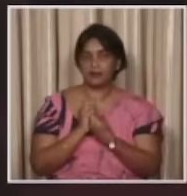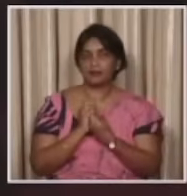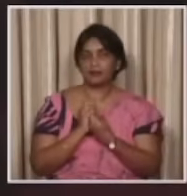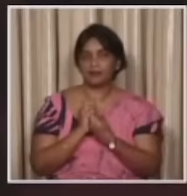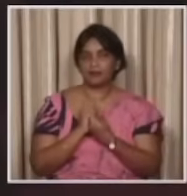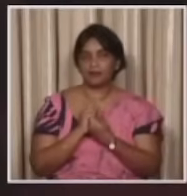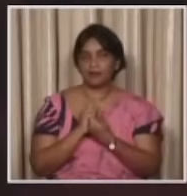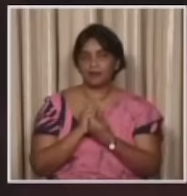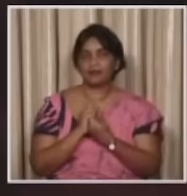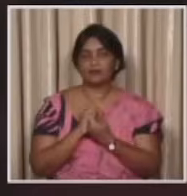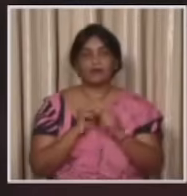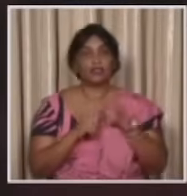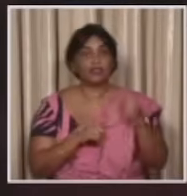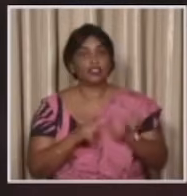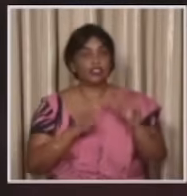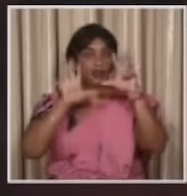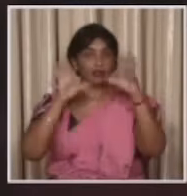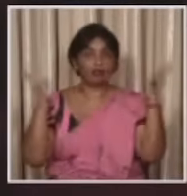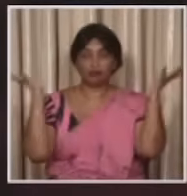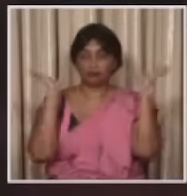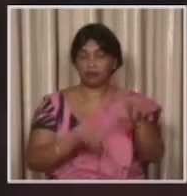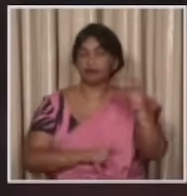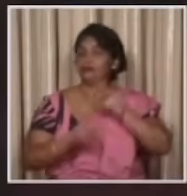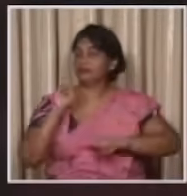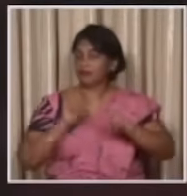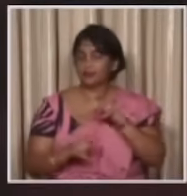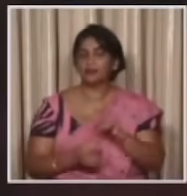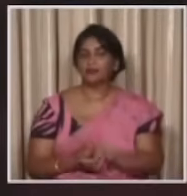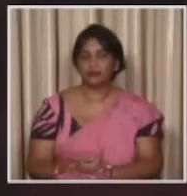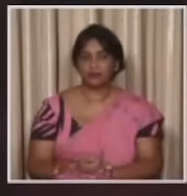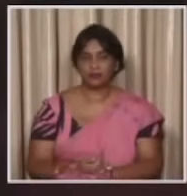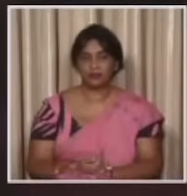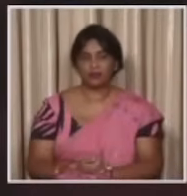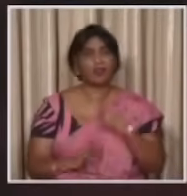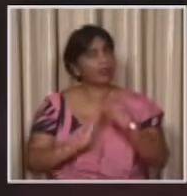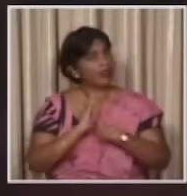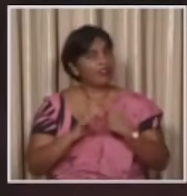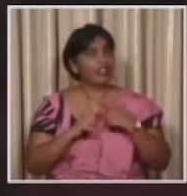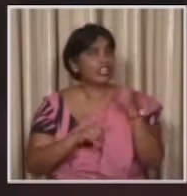පහුගිය දවසේ දැම්මනේ. එන්ජිනේරු 8000ක් ගණන්ල වාඩි කරා කියලා. එන්ජිනේරු ලංකාවේ